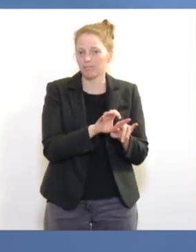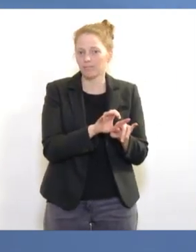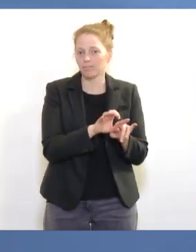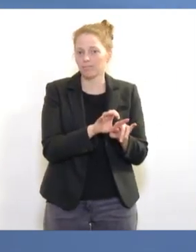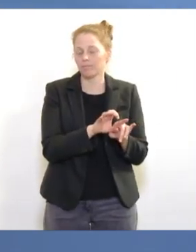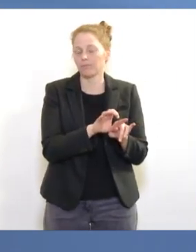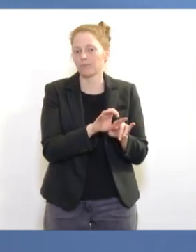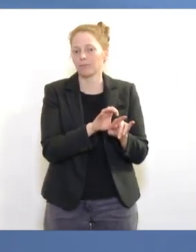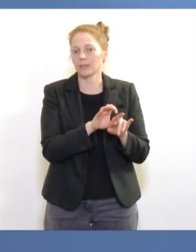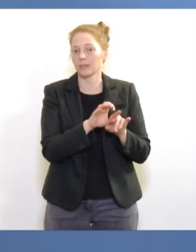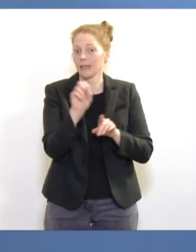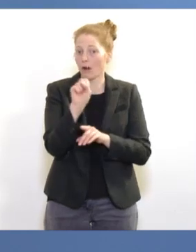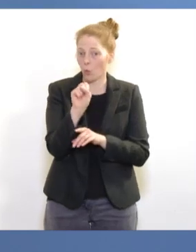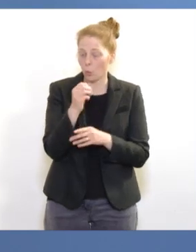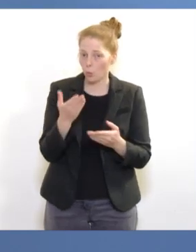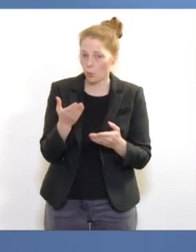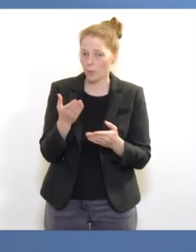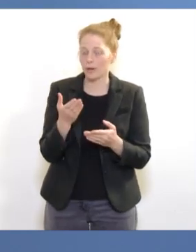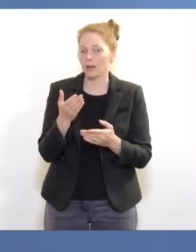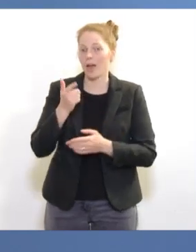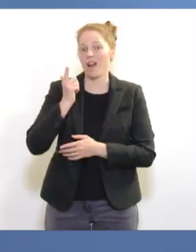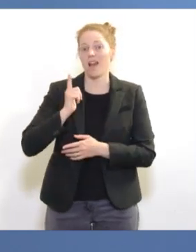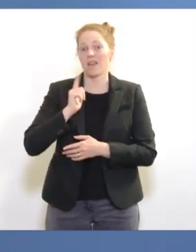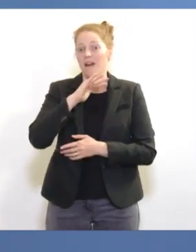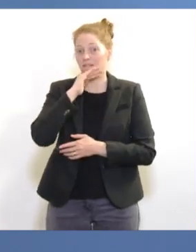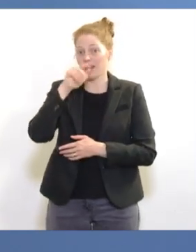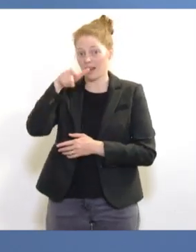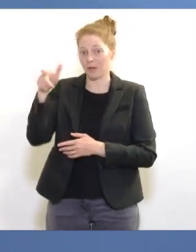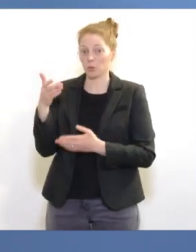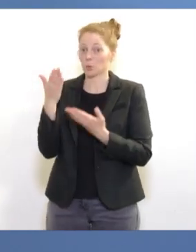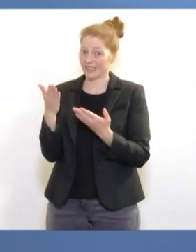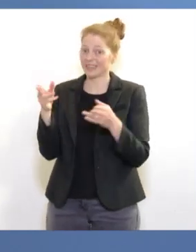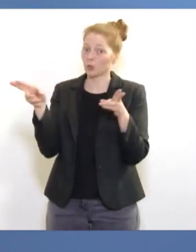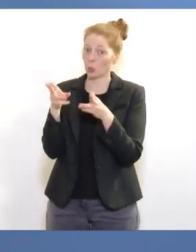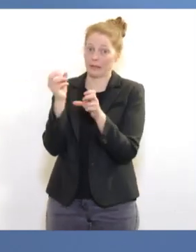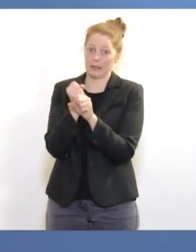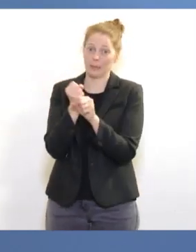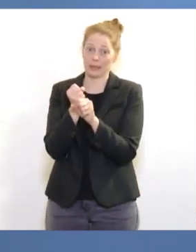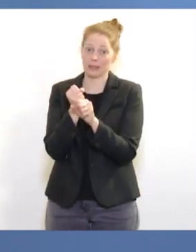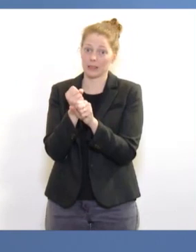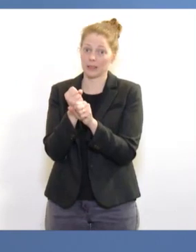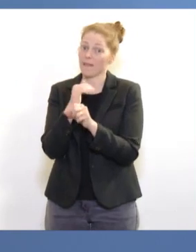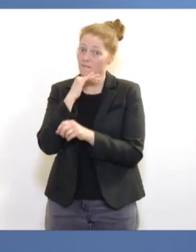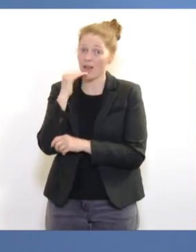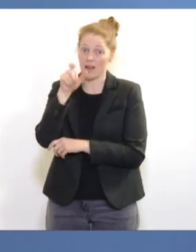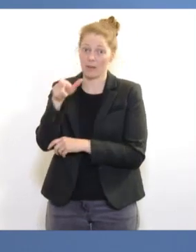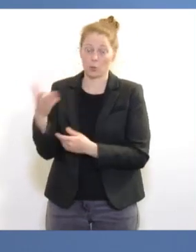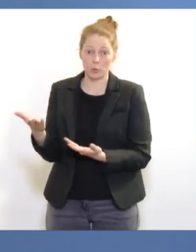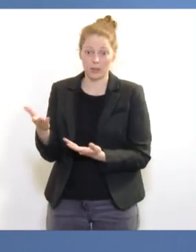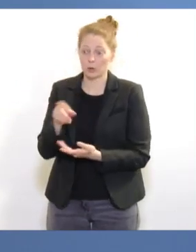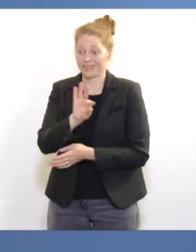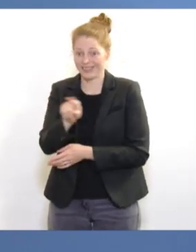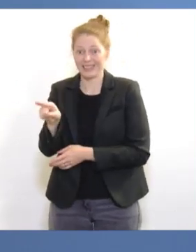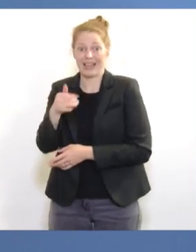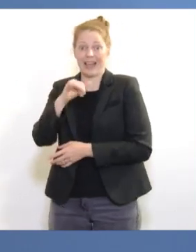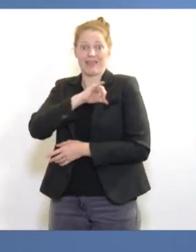oder heureusement, dem oder dem vorherigen Standpunkt, den ich gesagt habe, ganz viele Leute im Moment vom Chômage partiell betroffen und interessiert sie natürlich